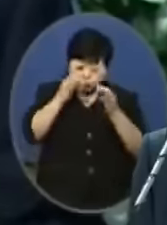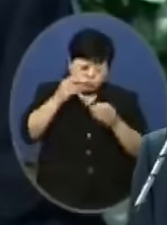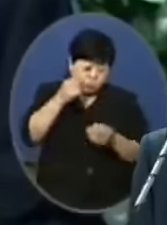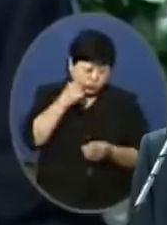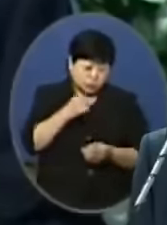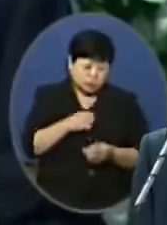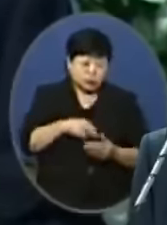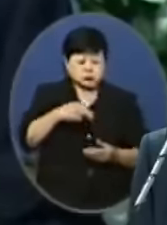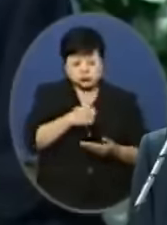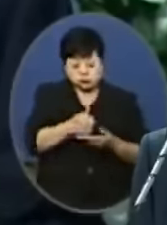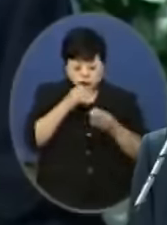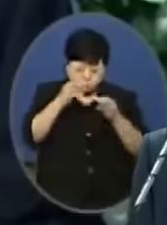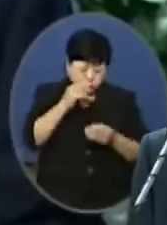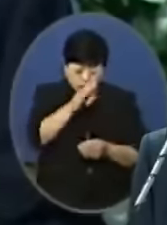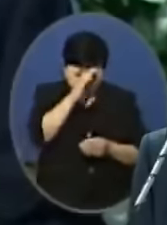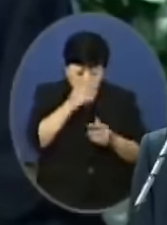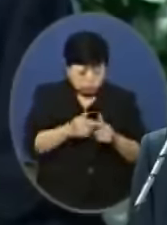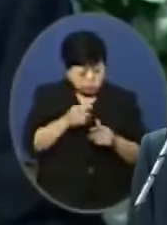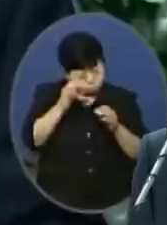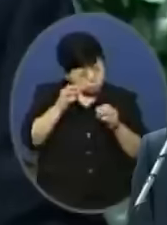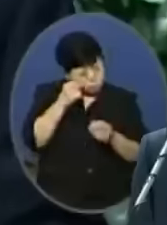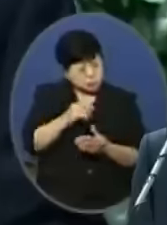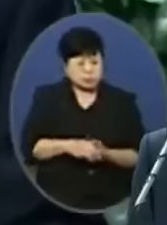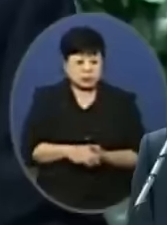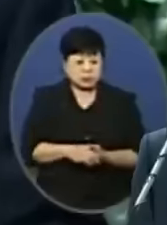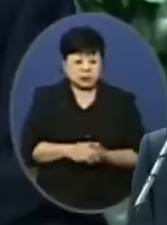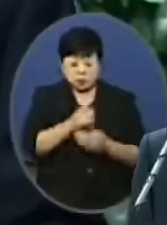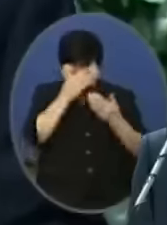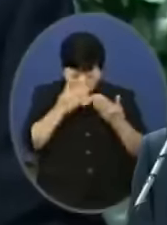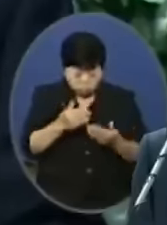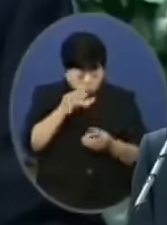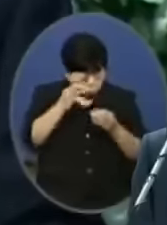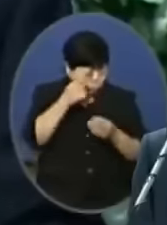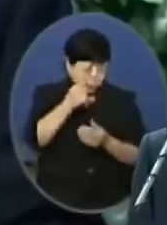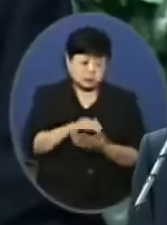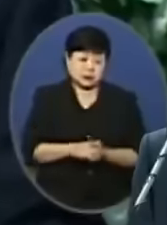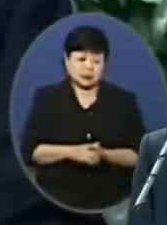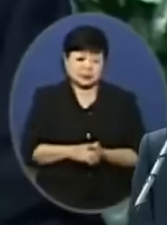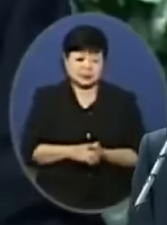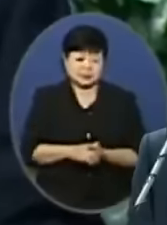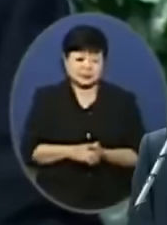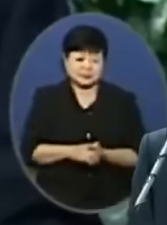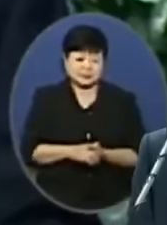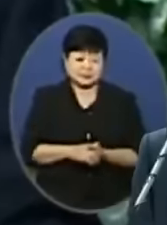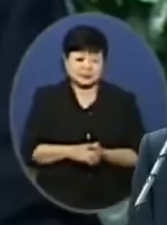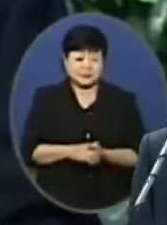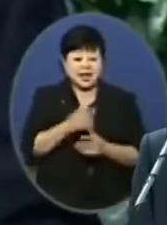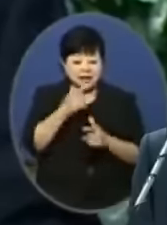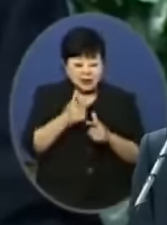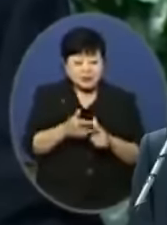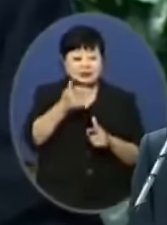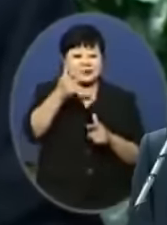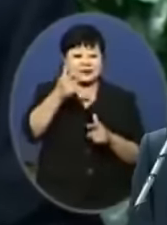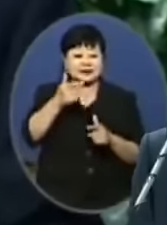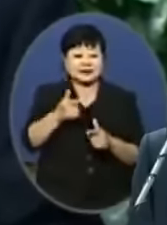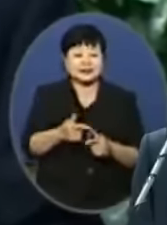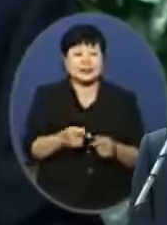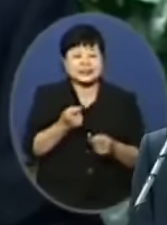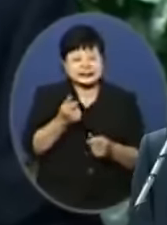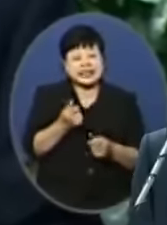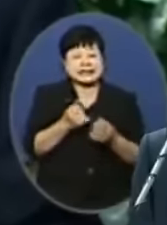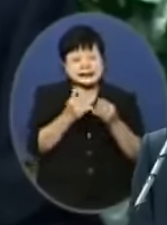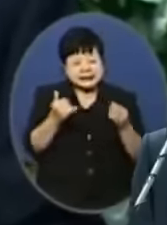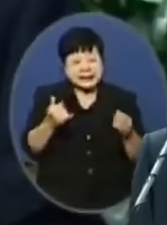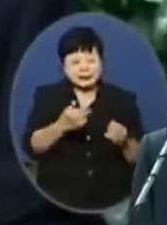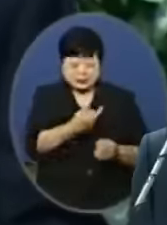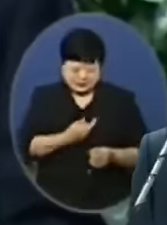보았고 헐벗은 주님도 못 보았고 병들은 예수님도 못 보았고 옥에 가신 것도 못 보았는데요. 그럼 예수님 말할 것입니다. 이 조그마한